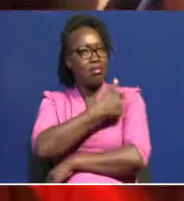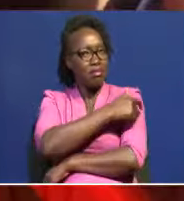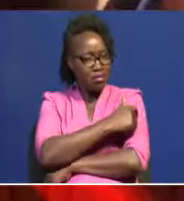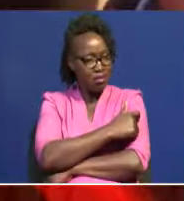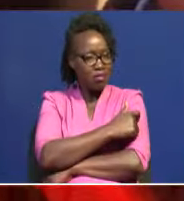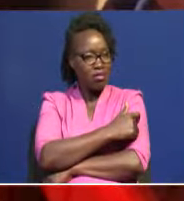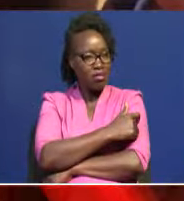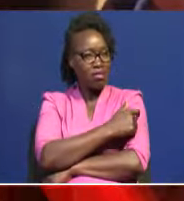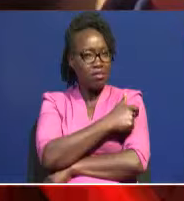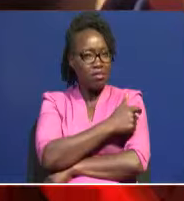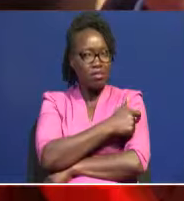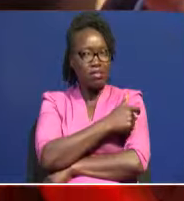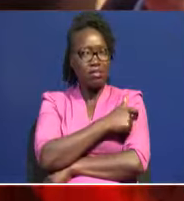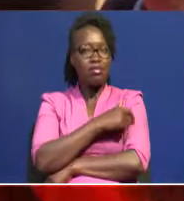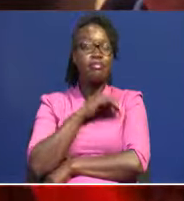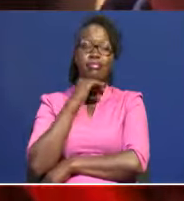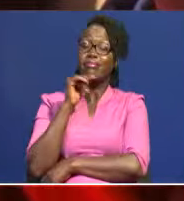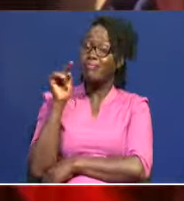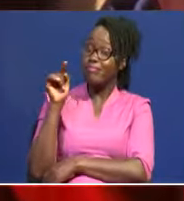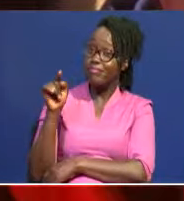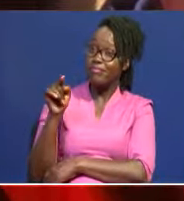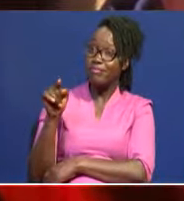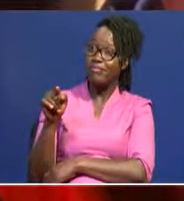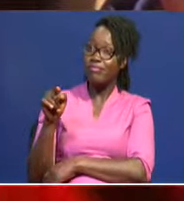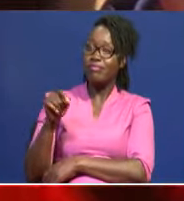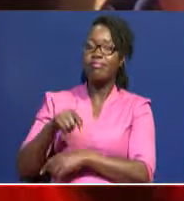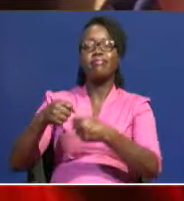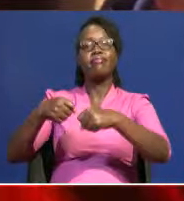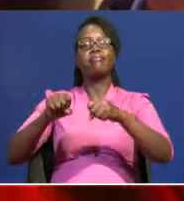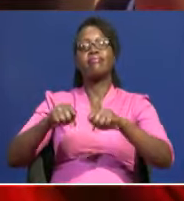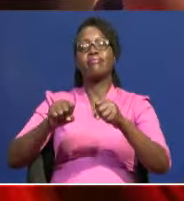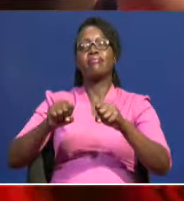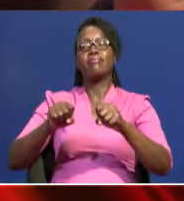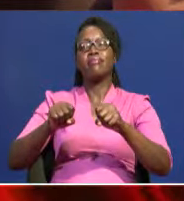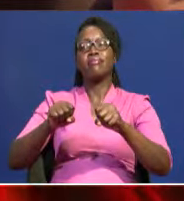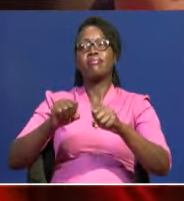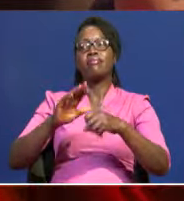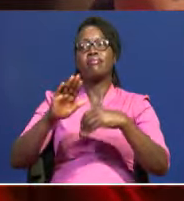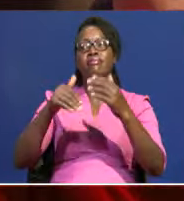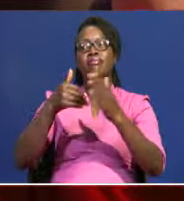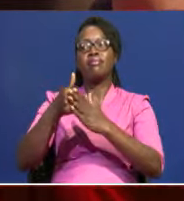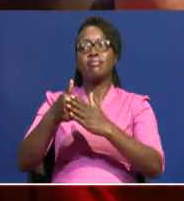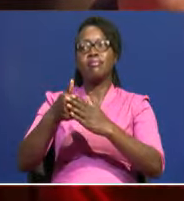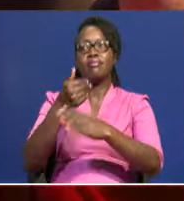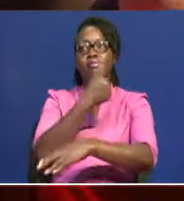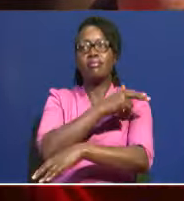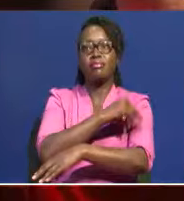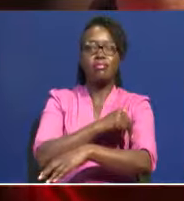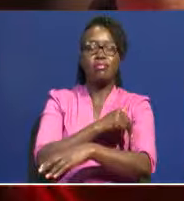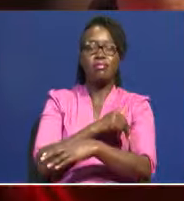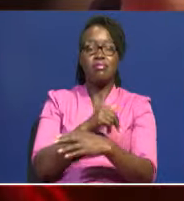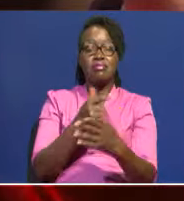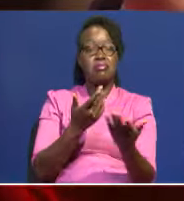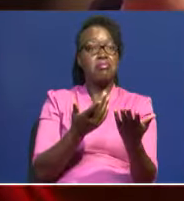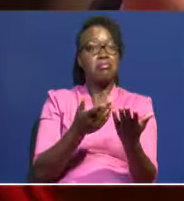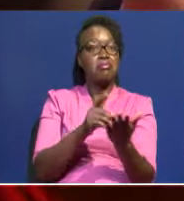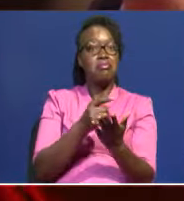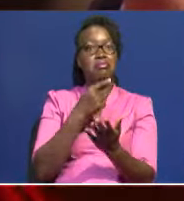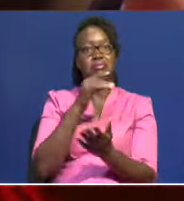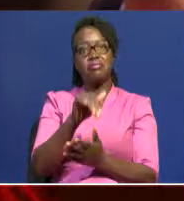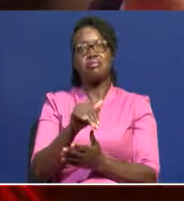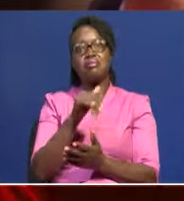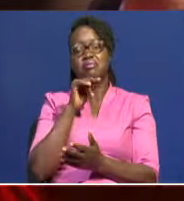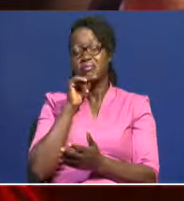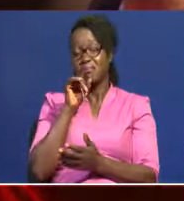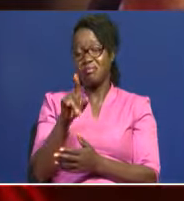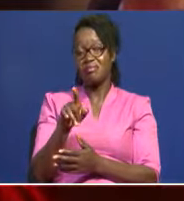mhudumia. Huyo mtoto alikufia tu tukikuwa kwa pikipiki. Tukifika hospitali, sasa ule mwenye alikuwa anamtipa akasema huyo